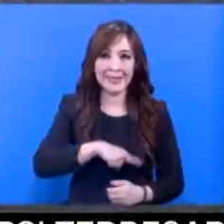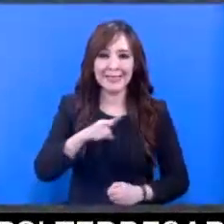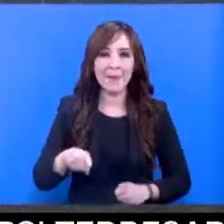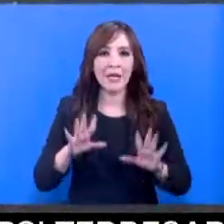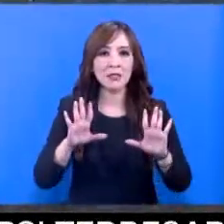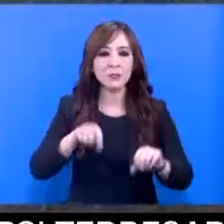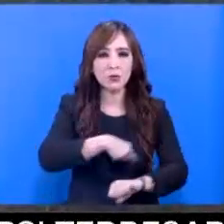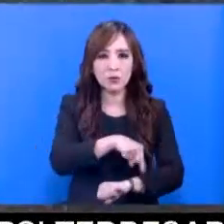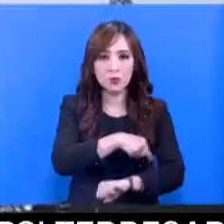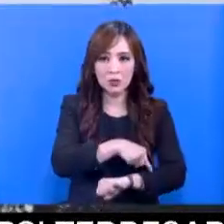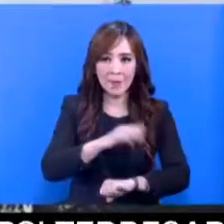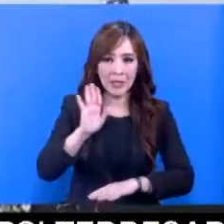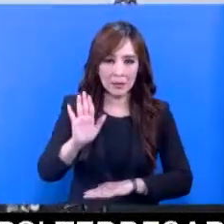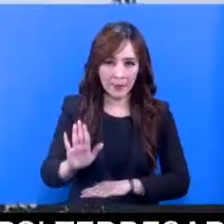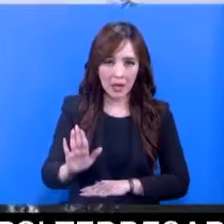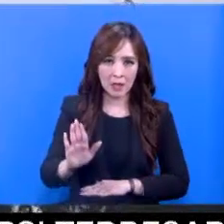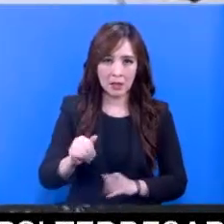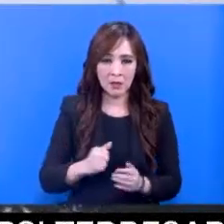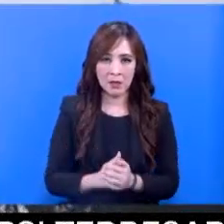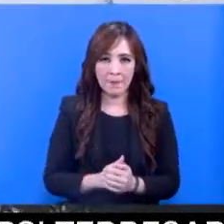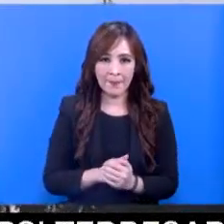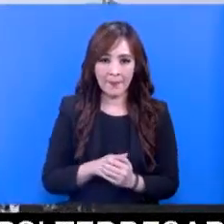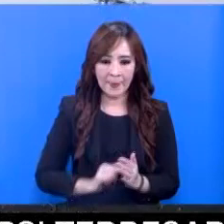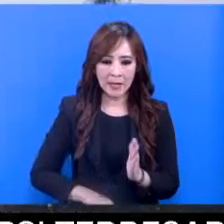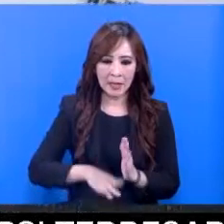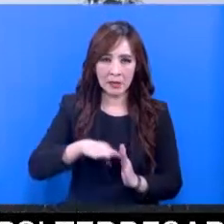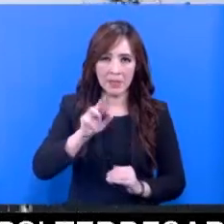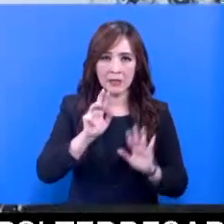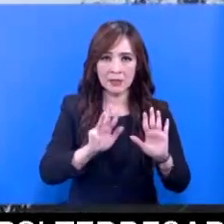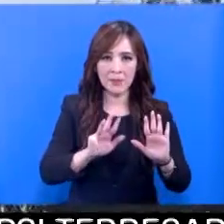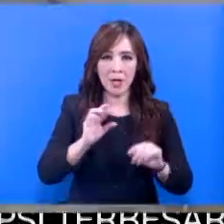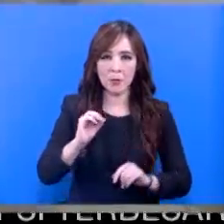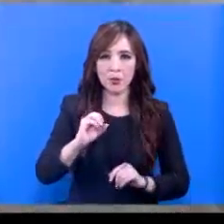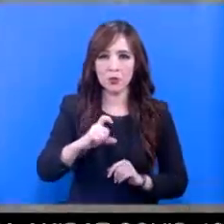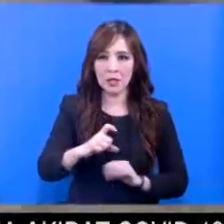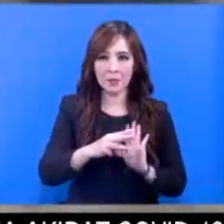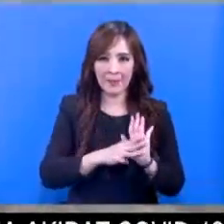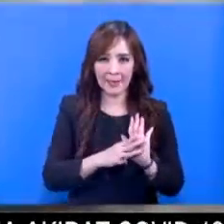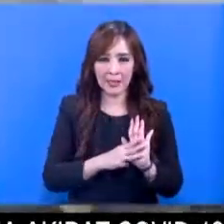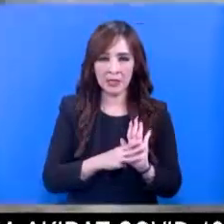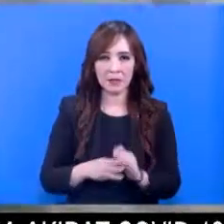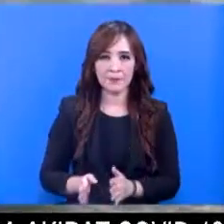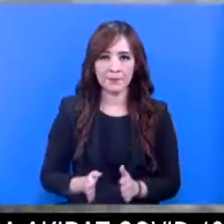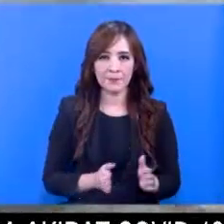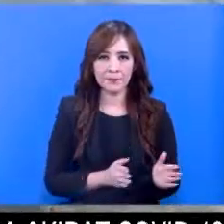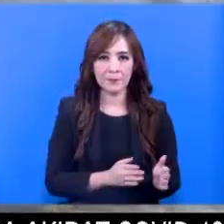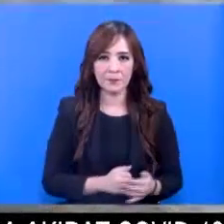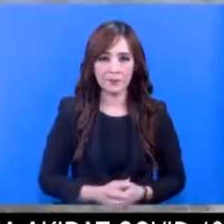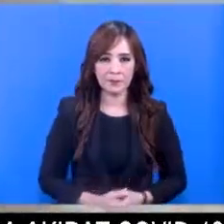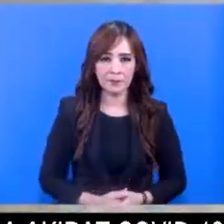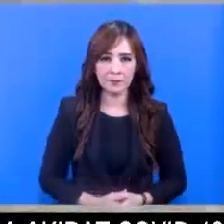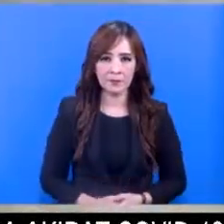Minggu siang, debit air berangsur turun pada ketinggian 90 cm. Tim Liputan, CNN Indonesia.